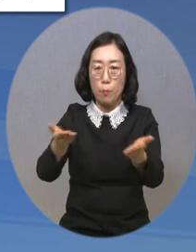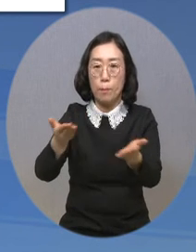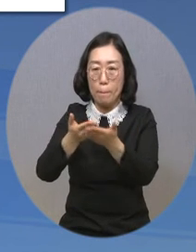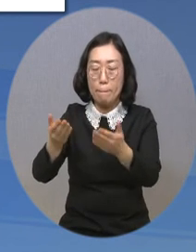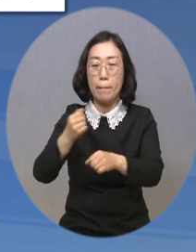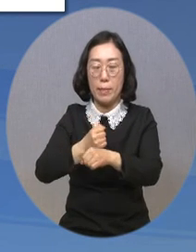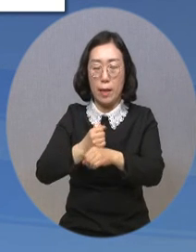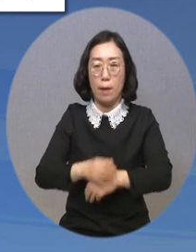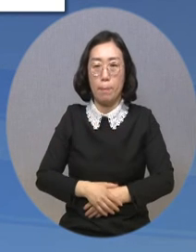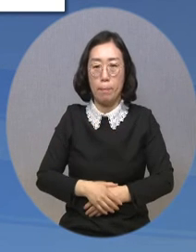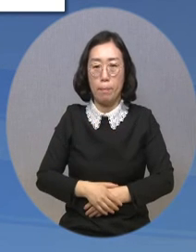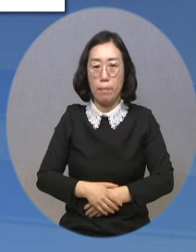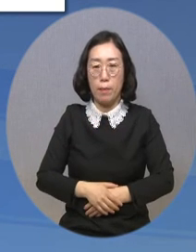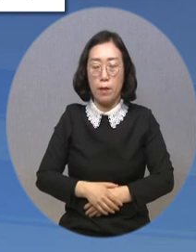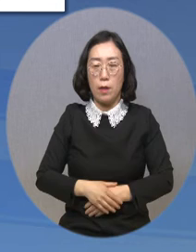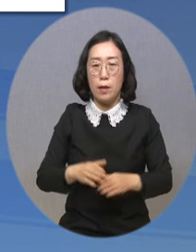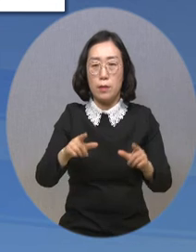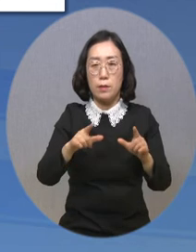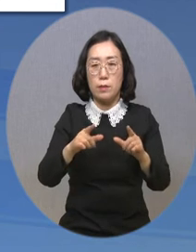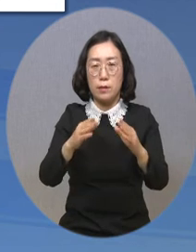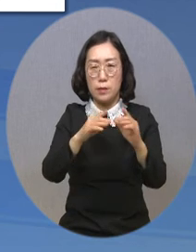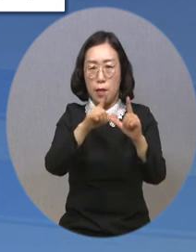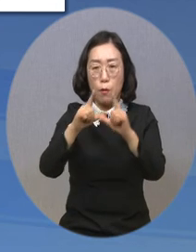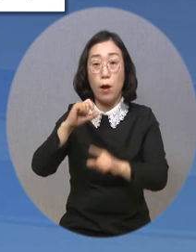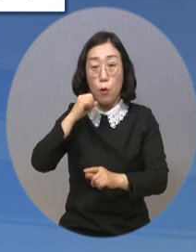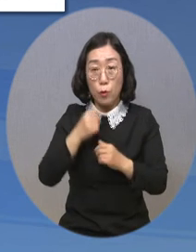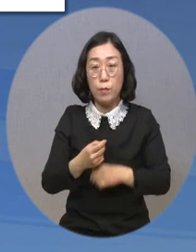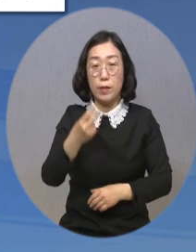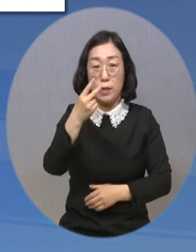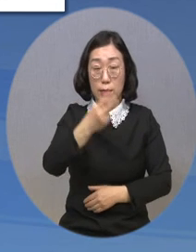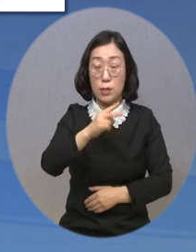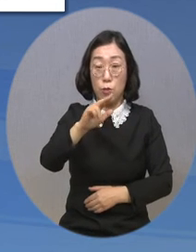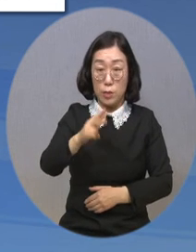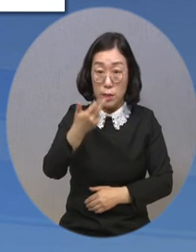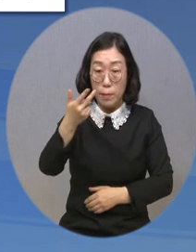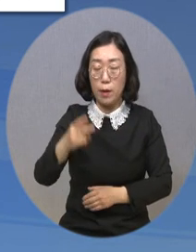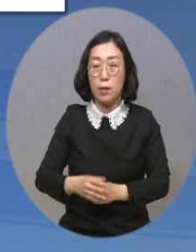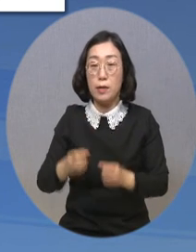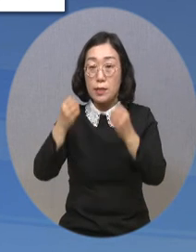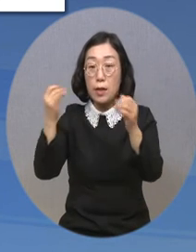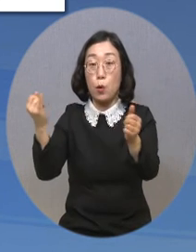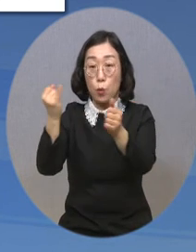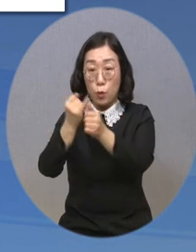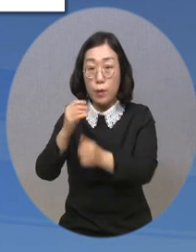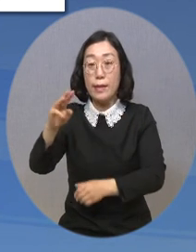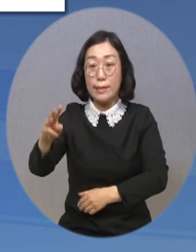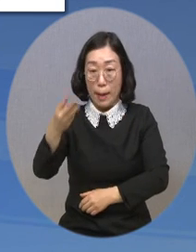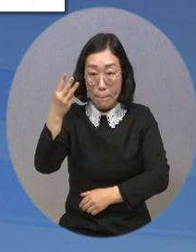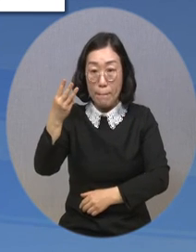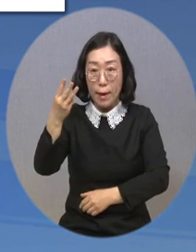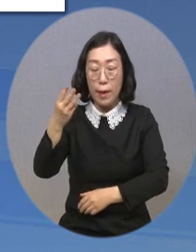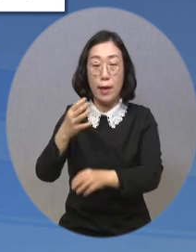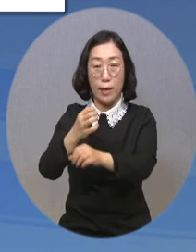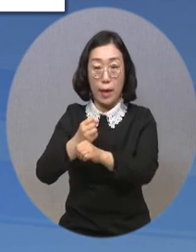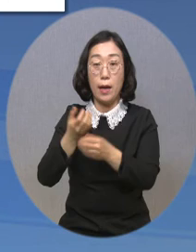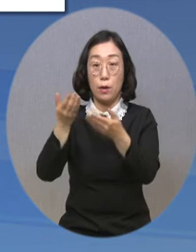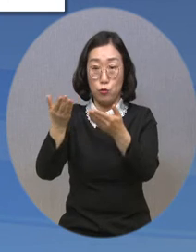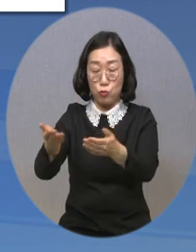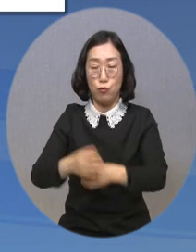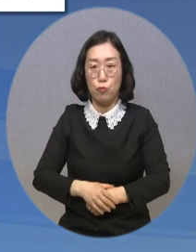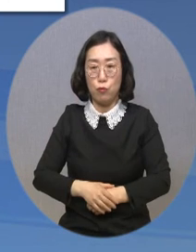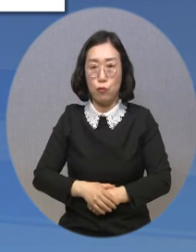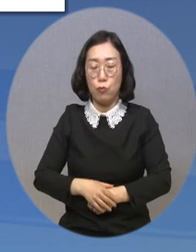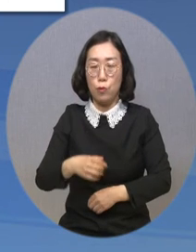밝혔습니다. 저소득층에 2,700호, 신혼부부에 300호를 공급할 예정입니다. 지원